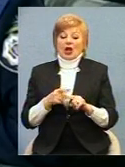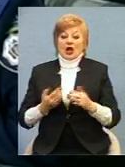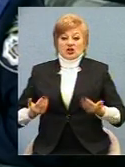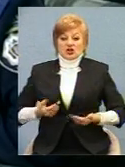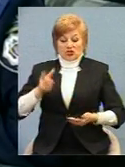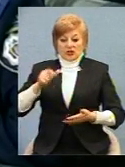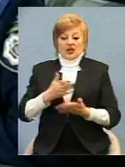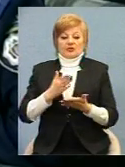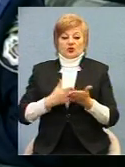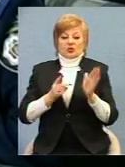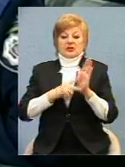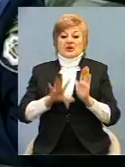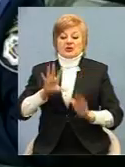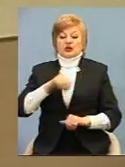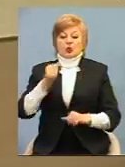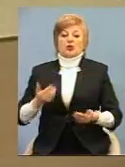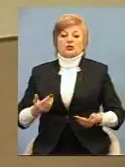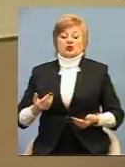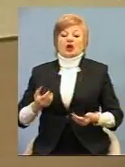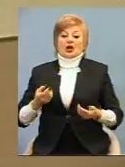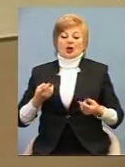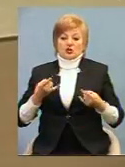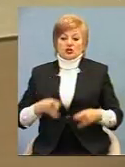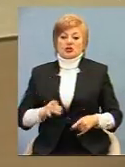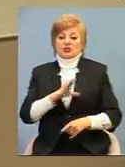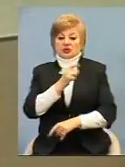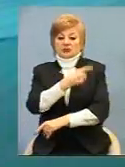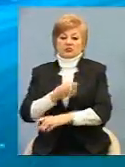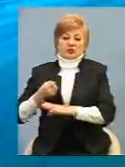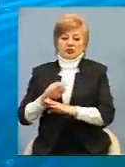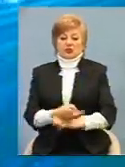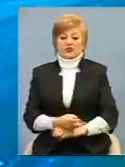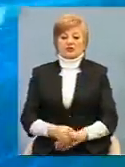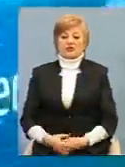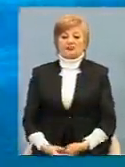Мелітополя, 1975 року народження, був шпиталізований до місцевої лікарні.